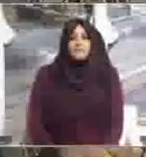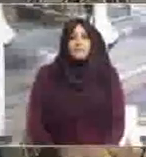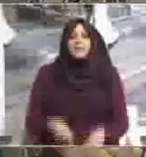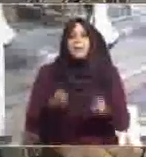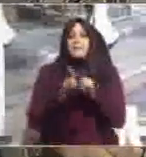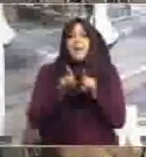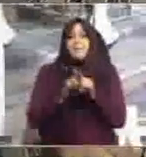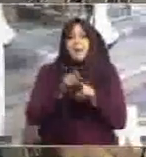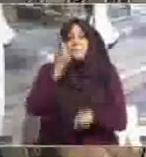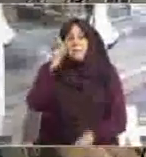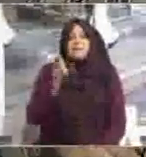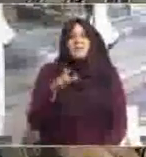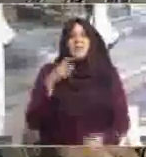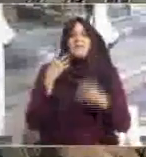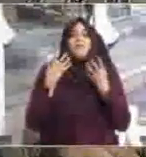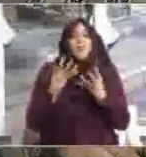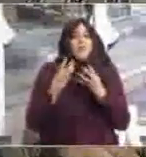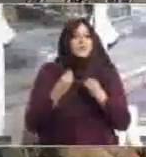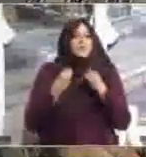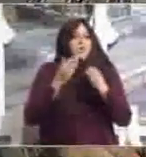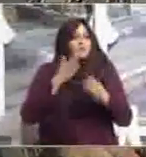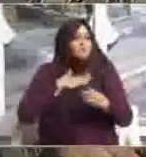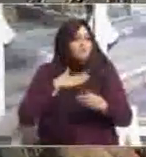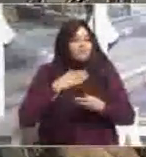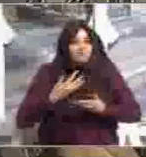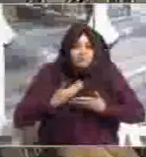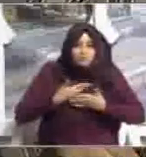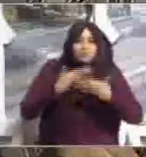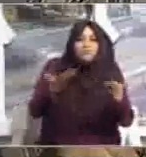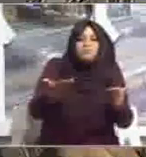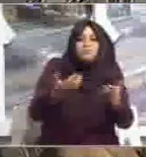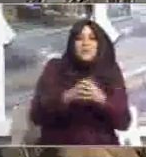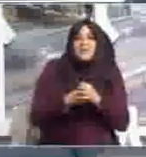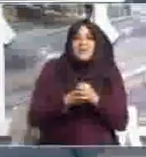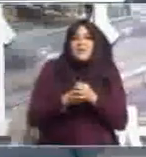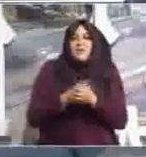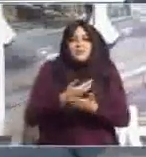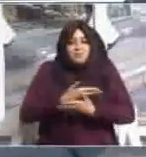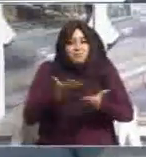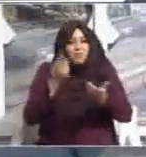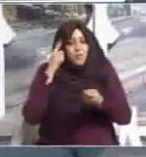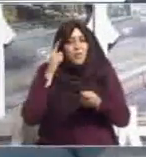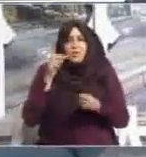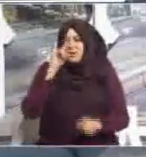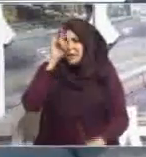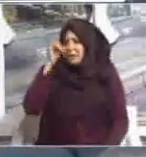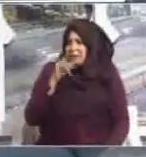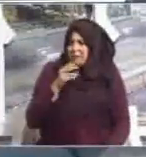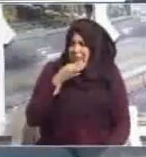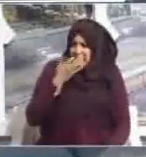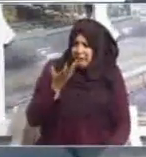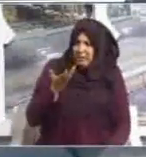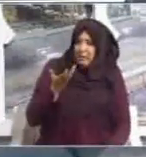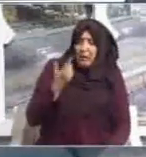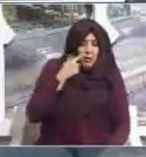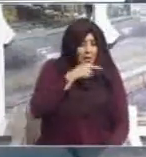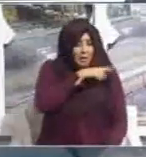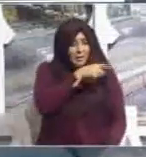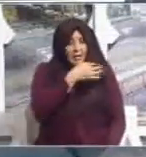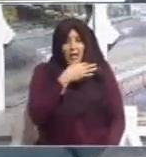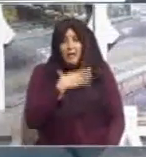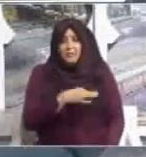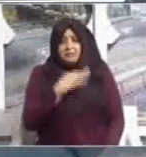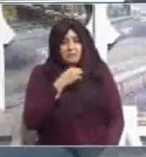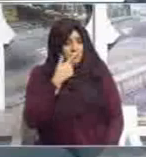يعني الانسان لما يريد ان يكرم غيره يا اخي ياتي الشيطان مالك انت اولادك شوف